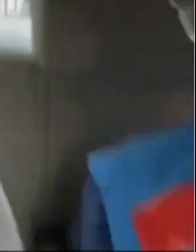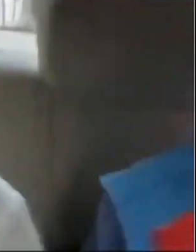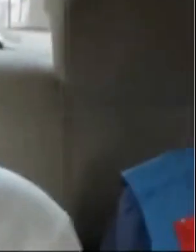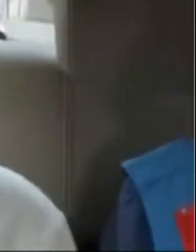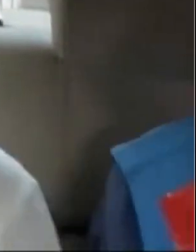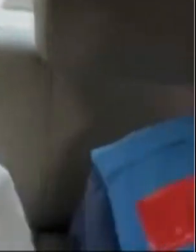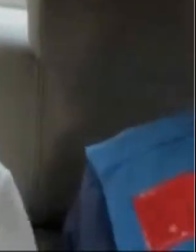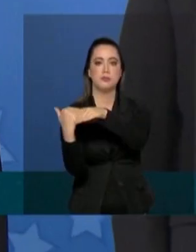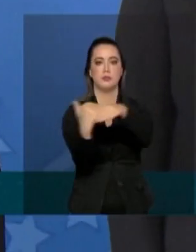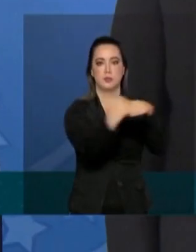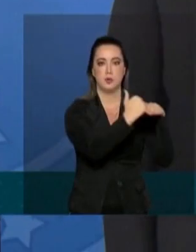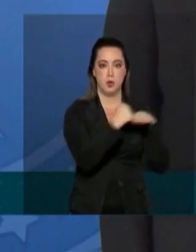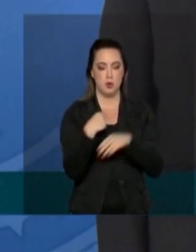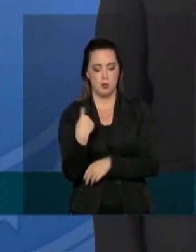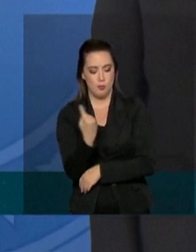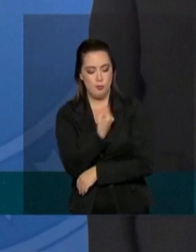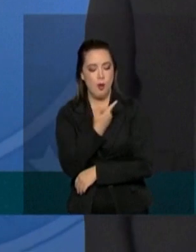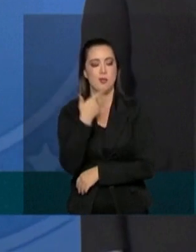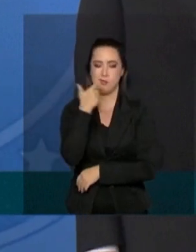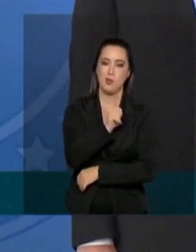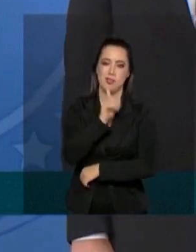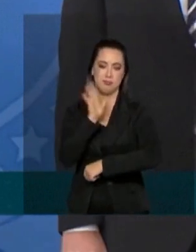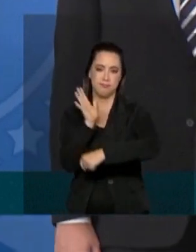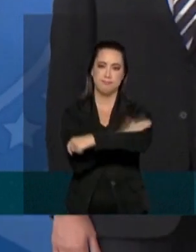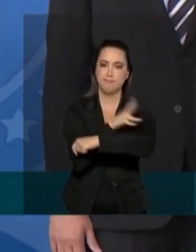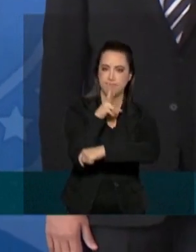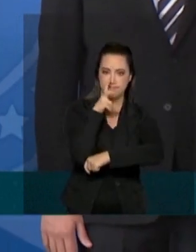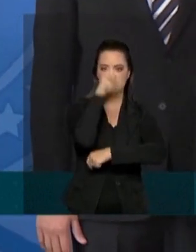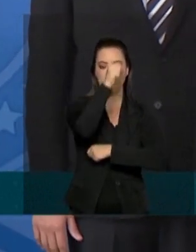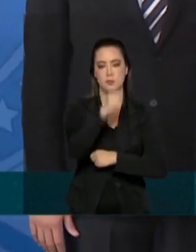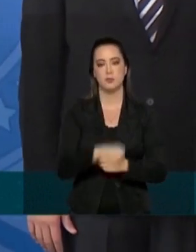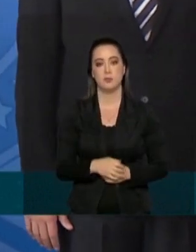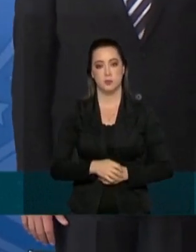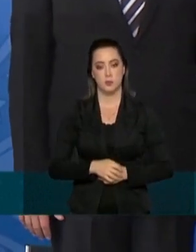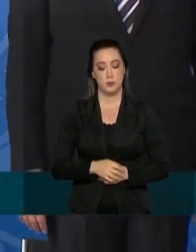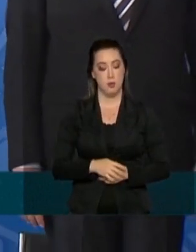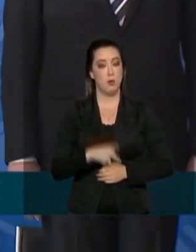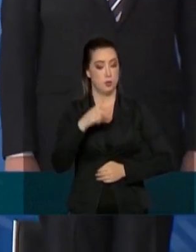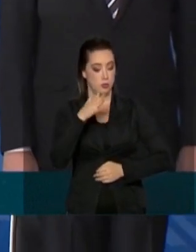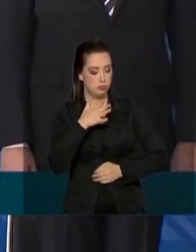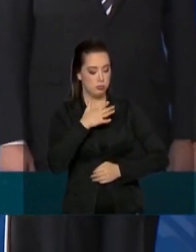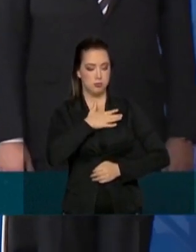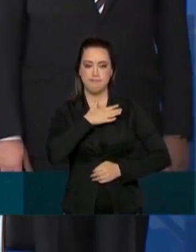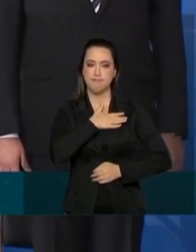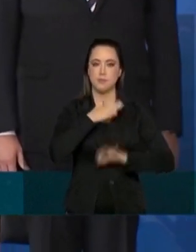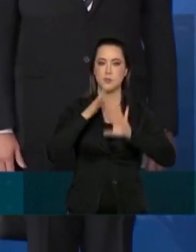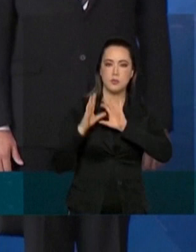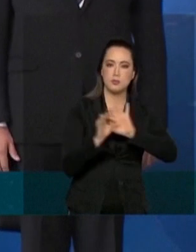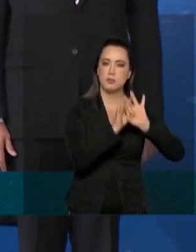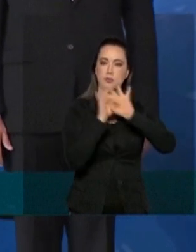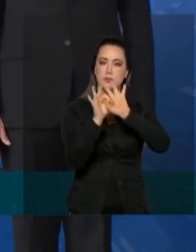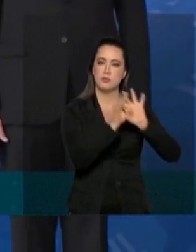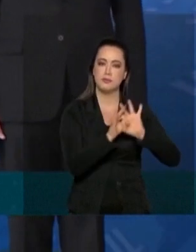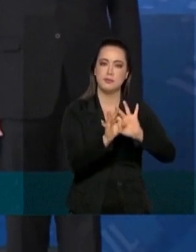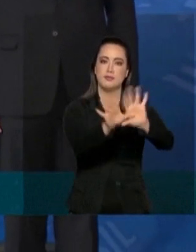reed in orange mentre il brasile sconta più di 11 milioni di casi di coronavirus e viaggia verso i 300 mila decessi il presidente di estrema